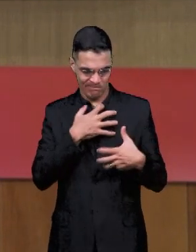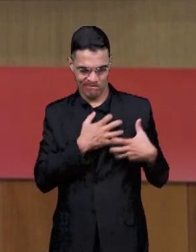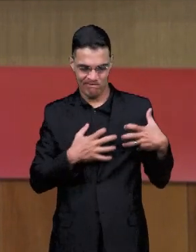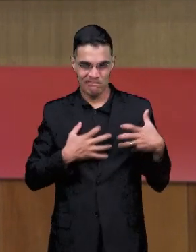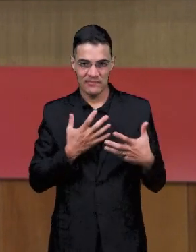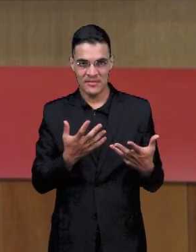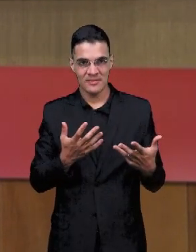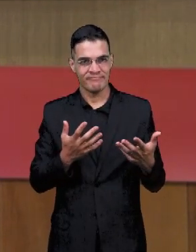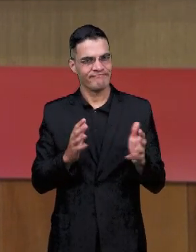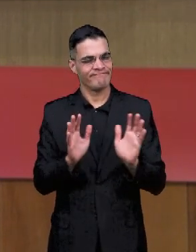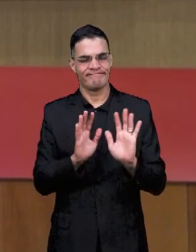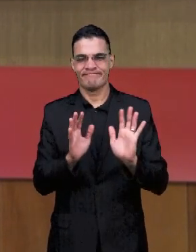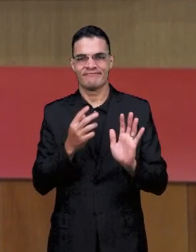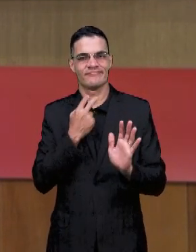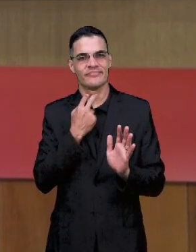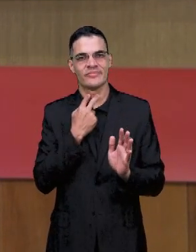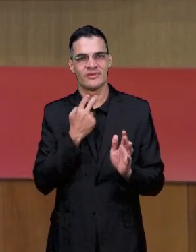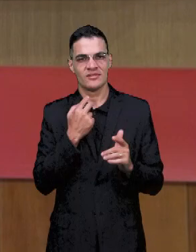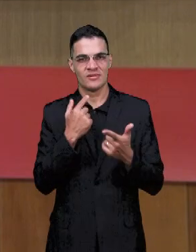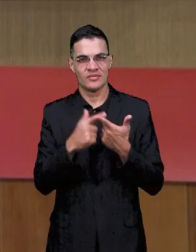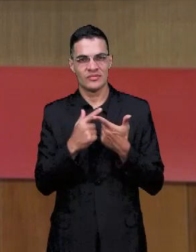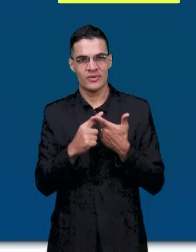И вы знаете, иногда мы